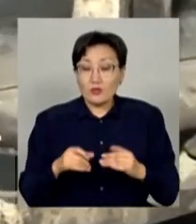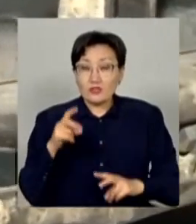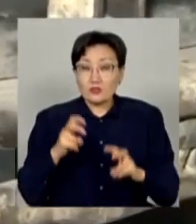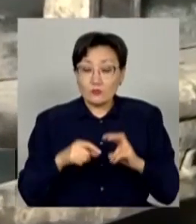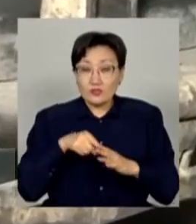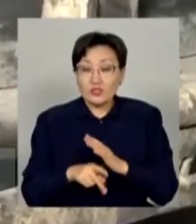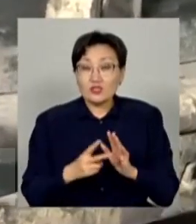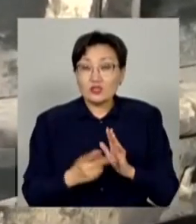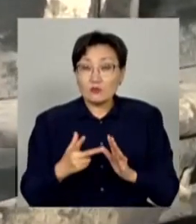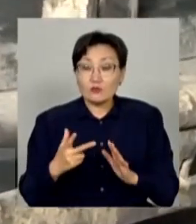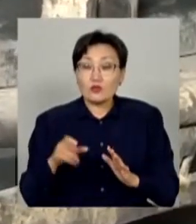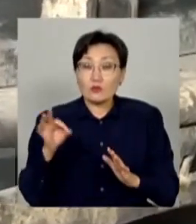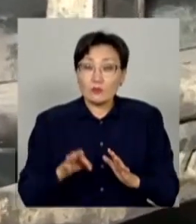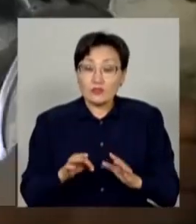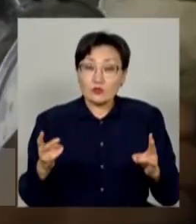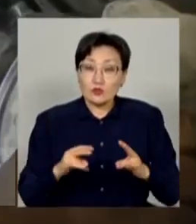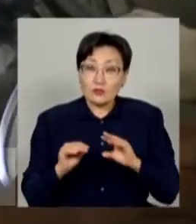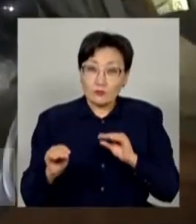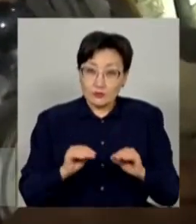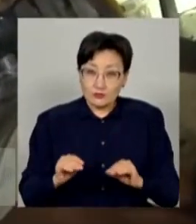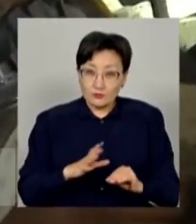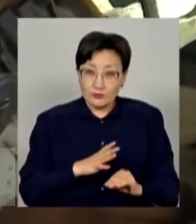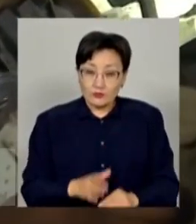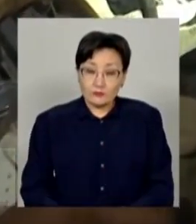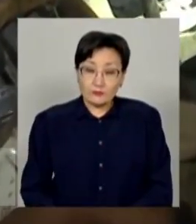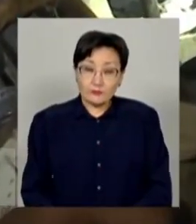цехтар 73%-ға қажетті құралдармен жабдықталған.